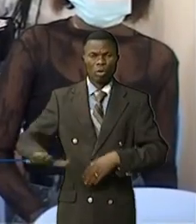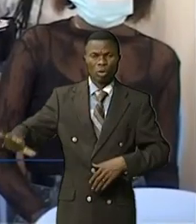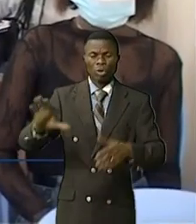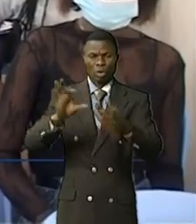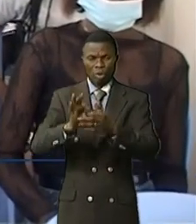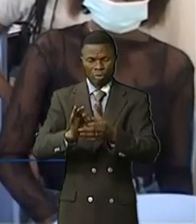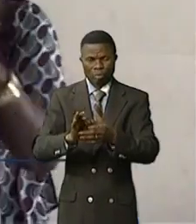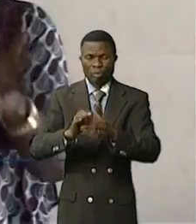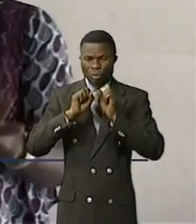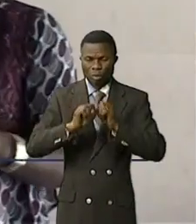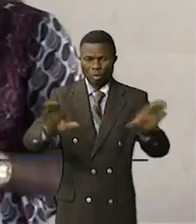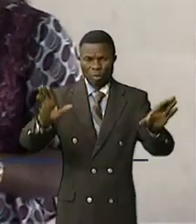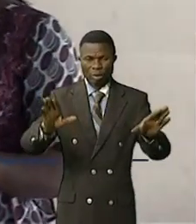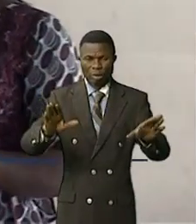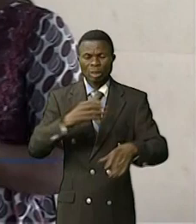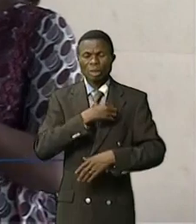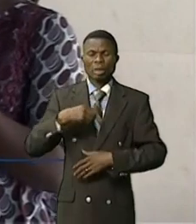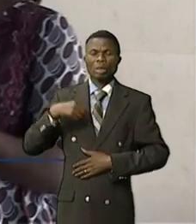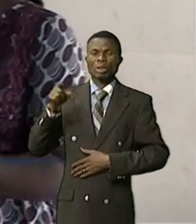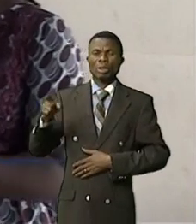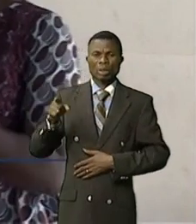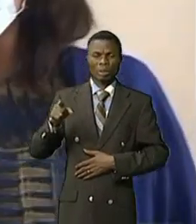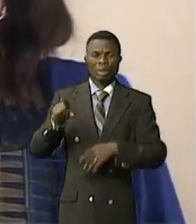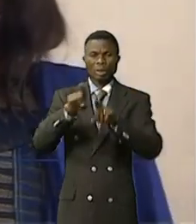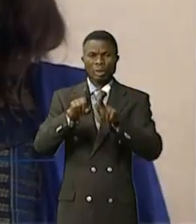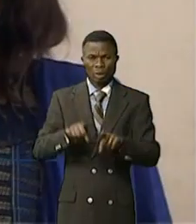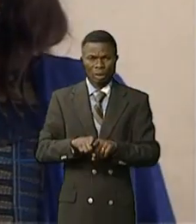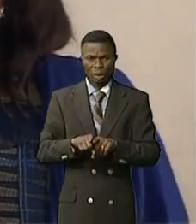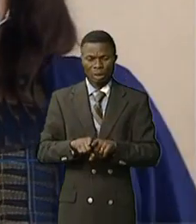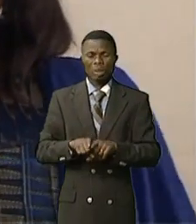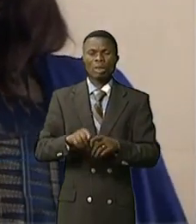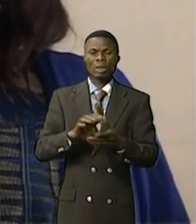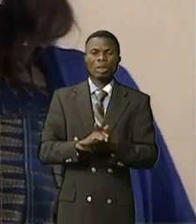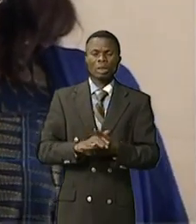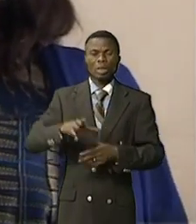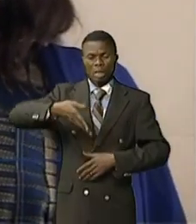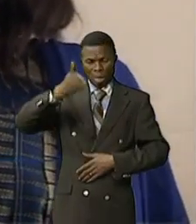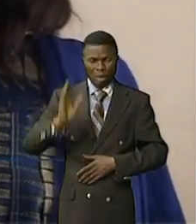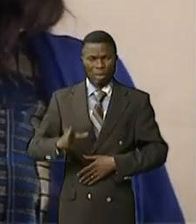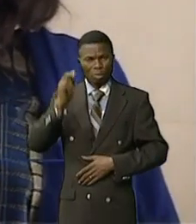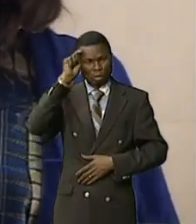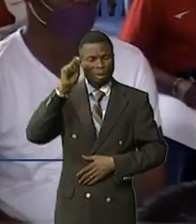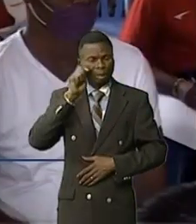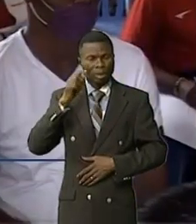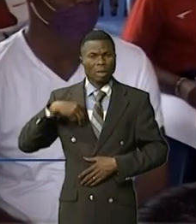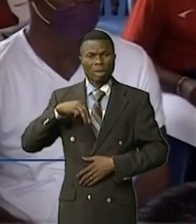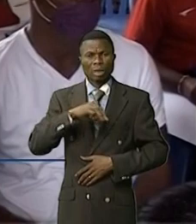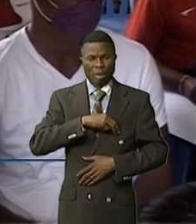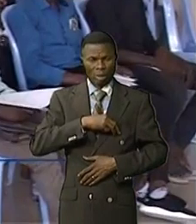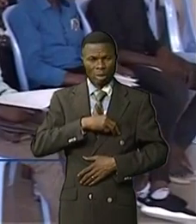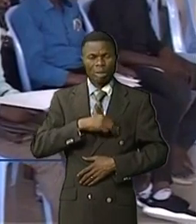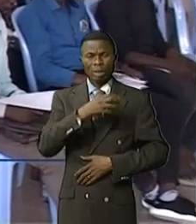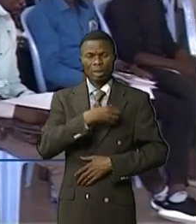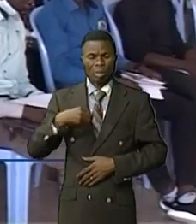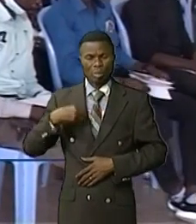ici par Gertrude Baende et Faïda Mwangilwa, experte en genre et membre de la Ronde pour la paix.